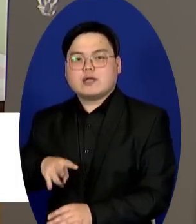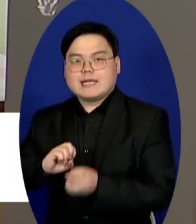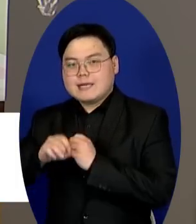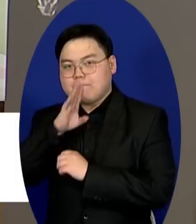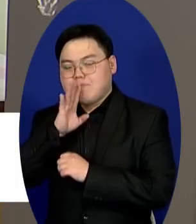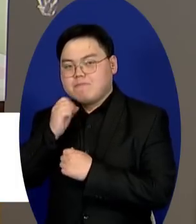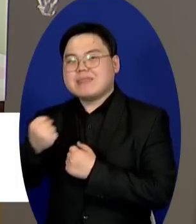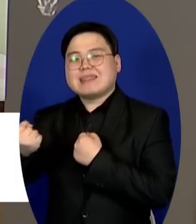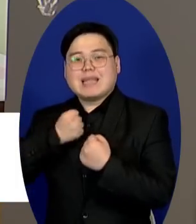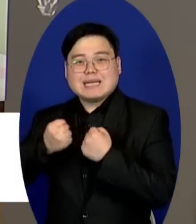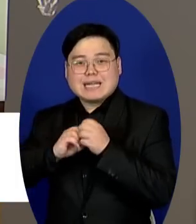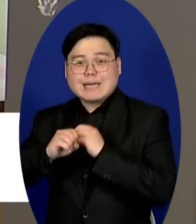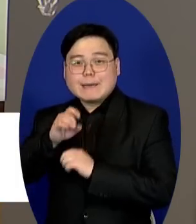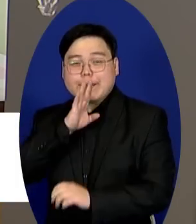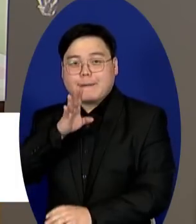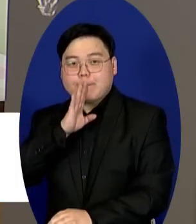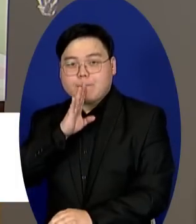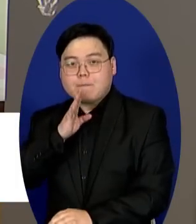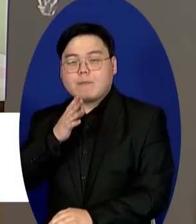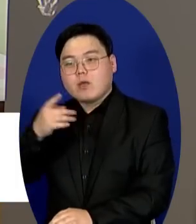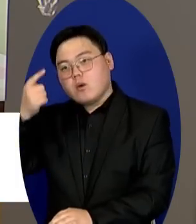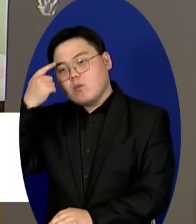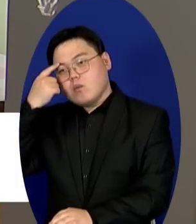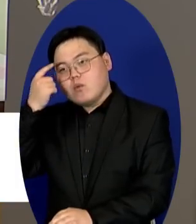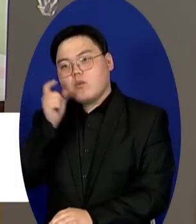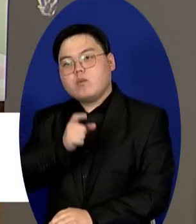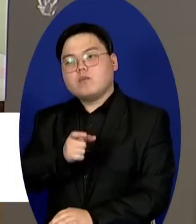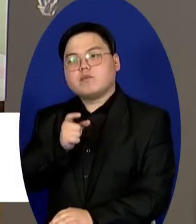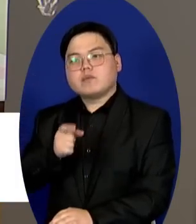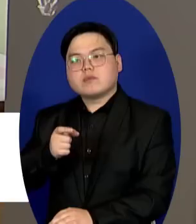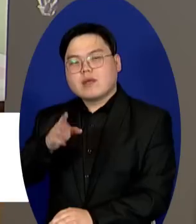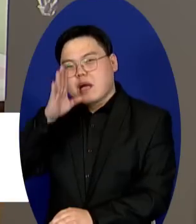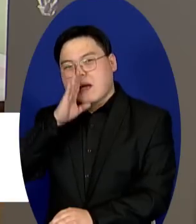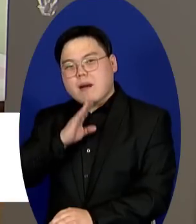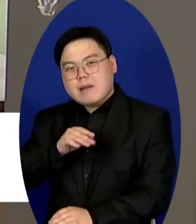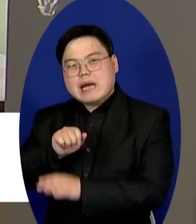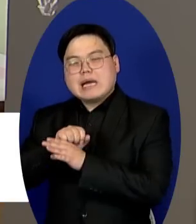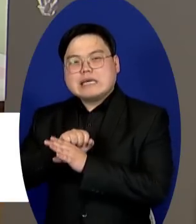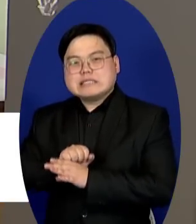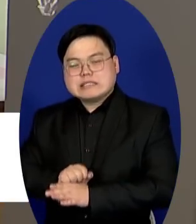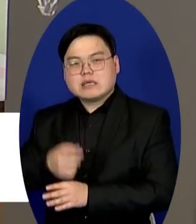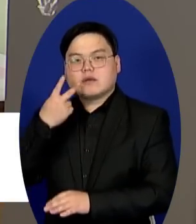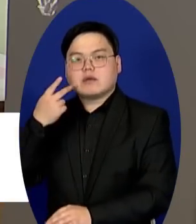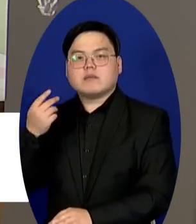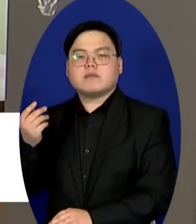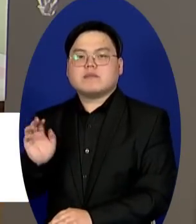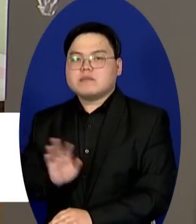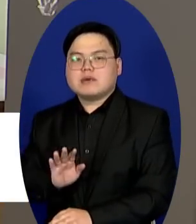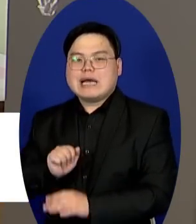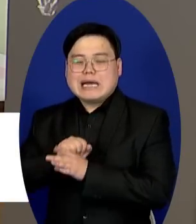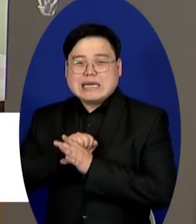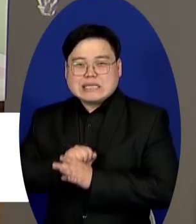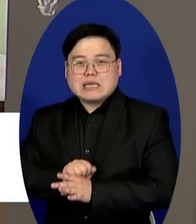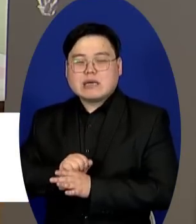хийх үедээ болохоор манай юм монголчууд хилтерхийг ачааллыг давмгаалж хийдэг байдаг аа. Тэгэх юм бол нөгөө дасгал